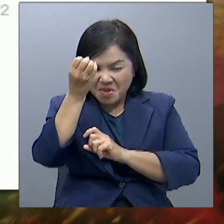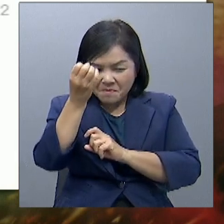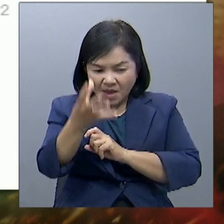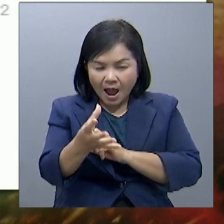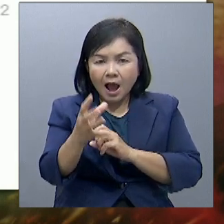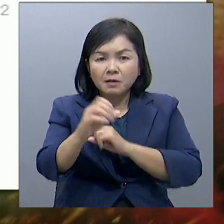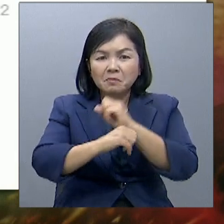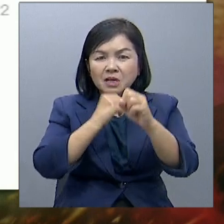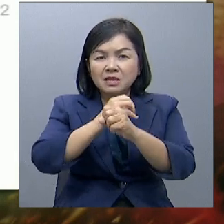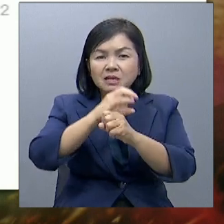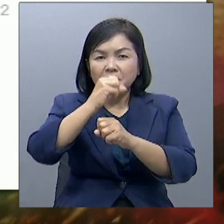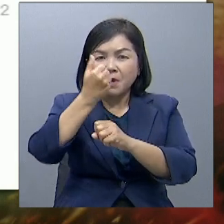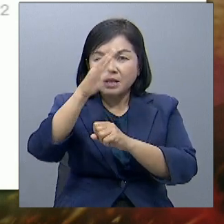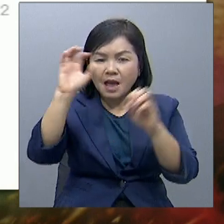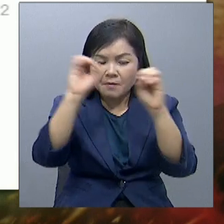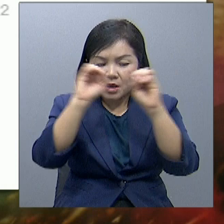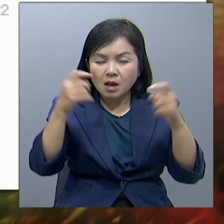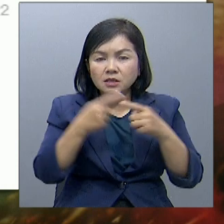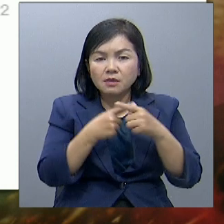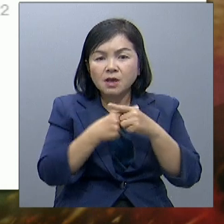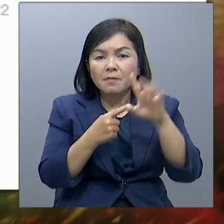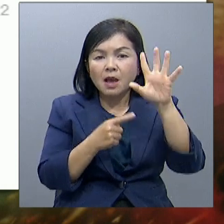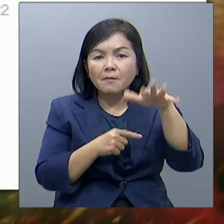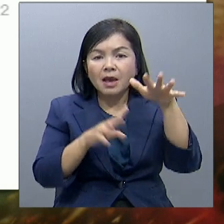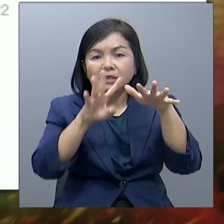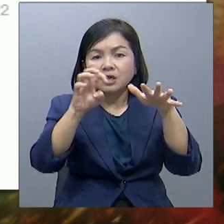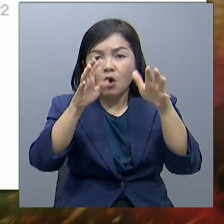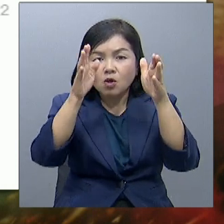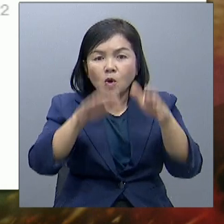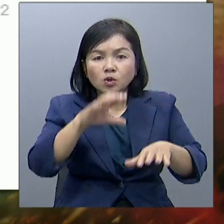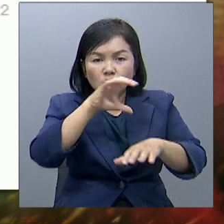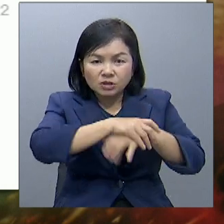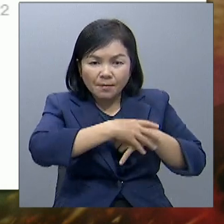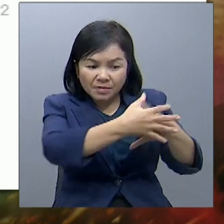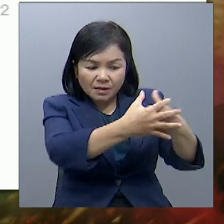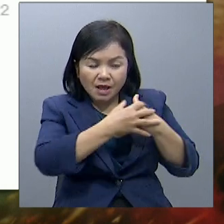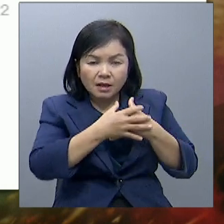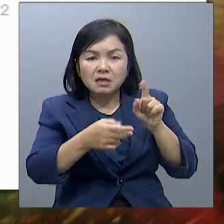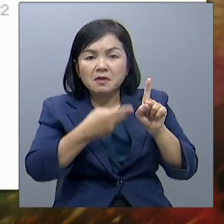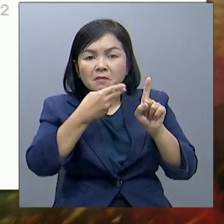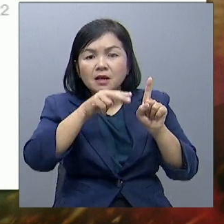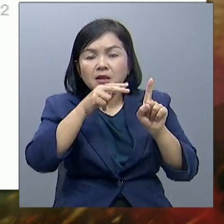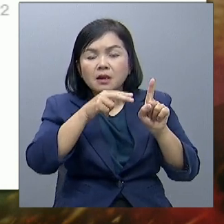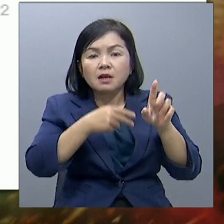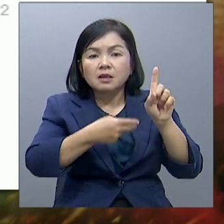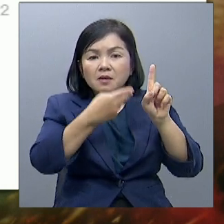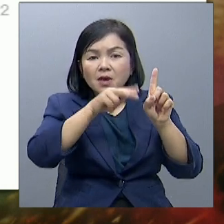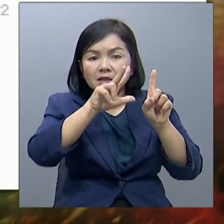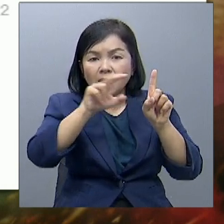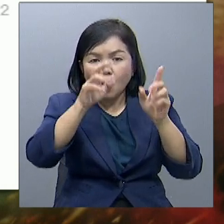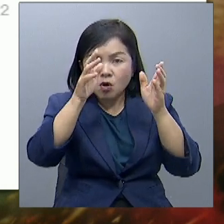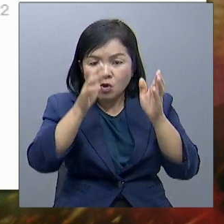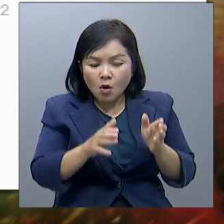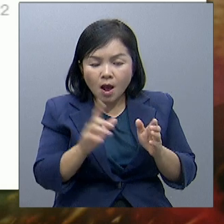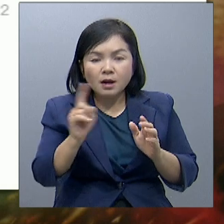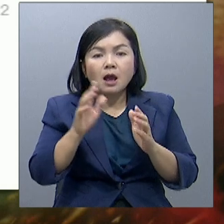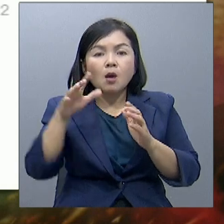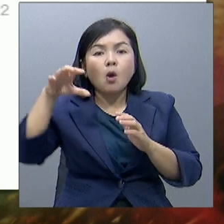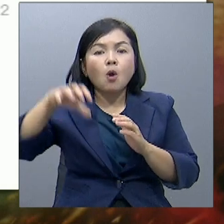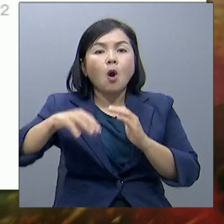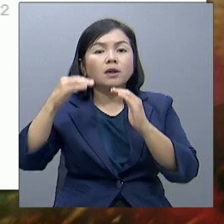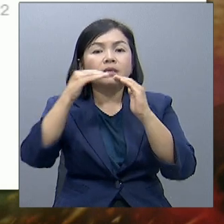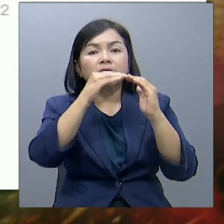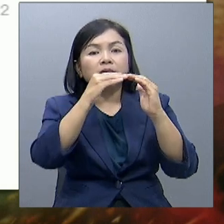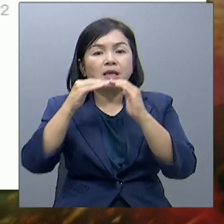ปีบาดเจ็บประมาณ 5,400คนถูกจับกุมมากกว่า 1,300คนล่าสุดหน่วยงานด้านสิทธิมนุษยชน